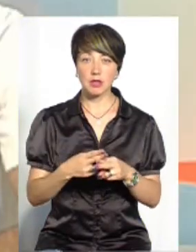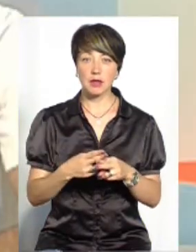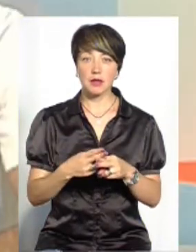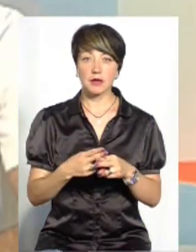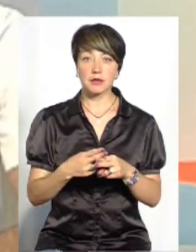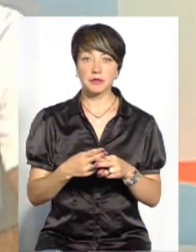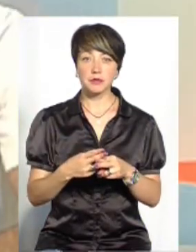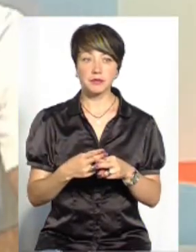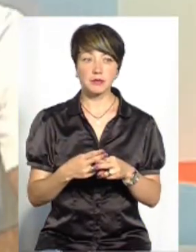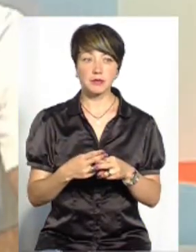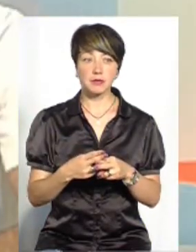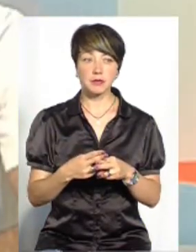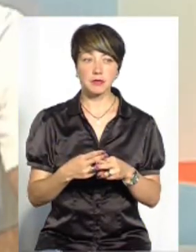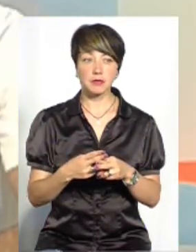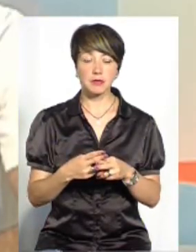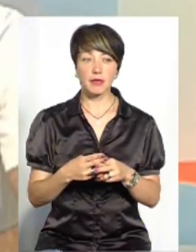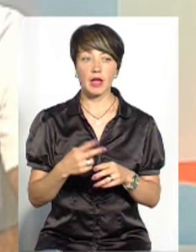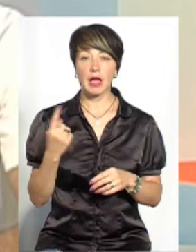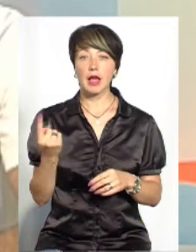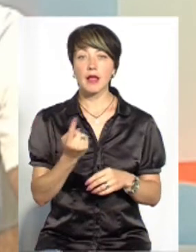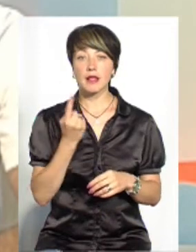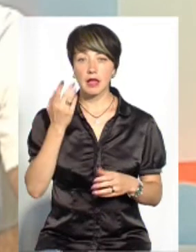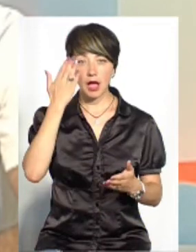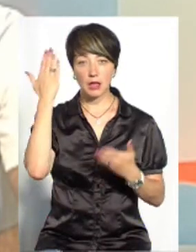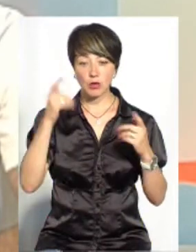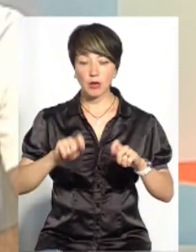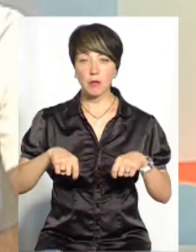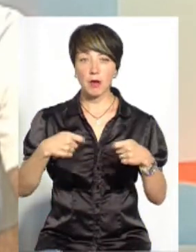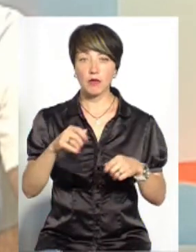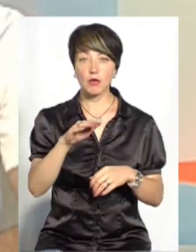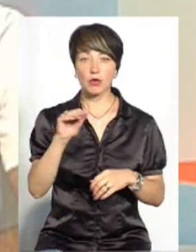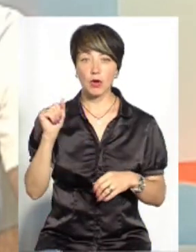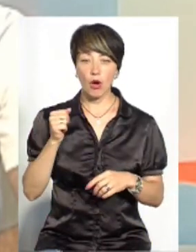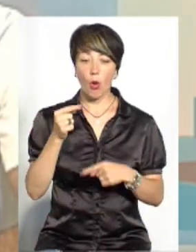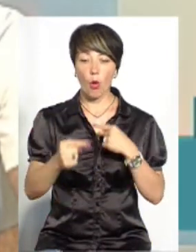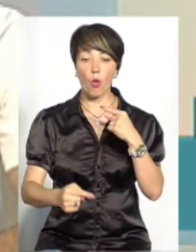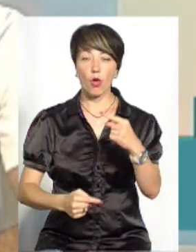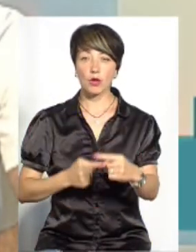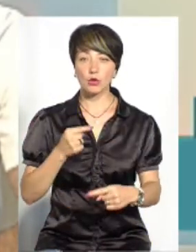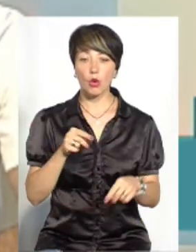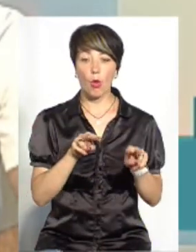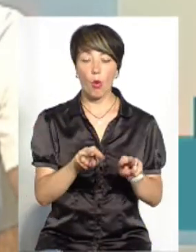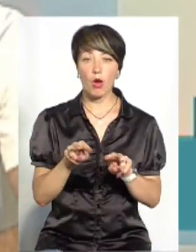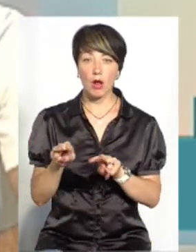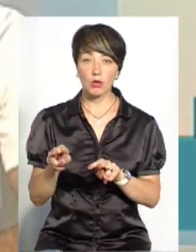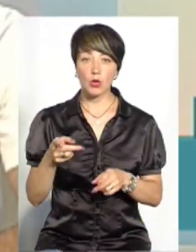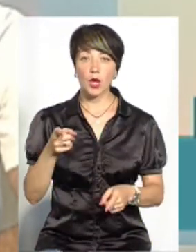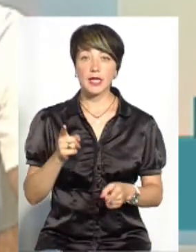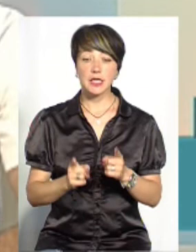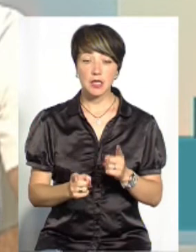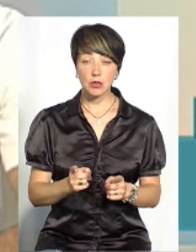єдиний атракціон, який не був переданий в оренду, це атракціон колесу огляду.